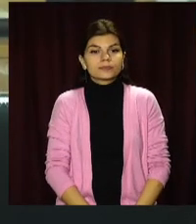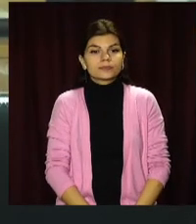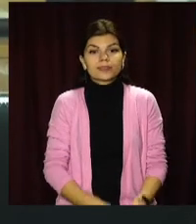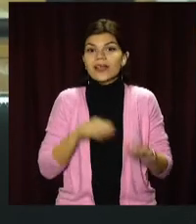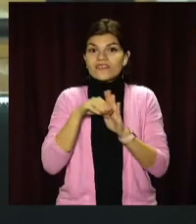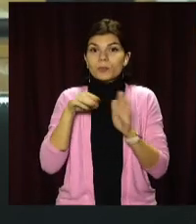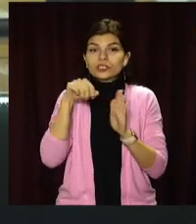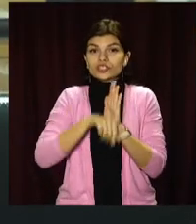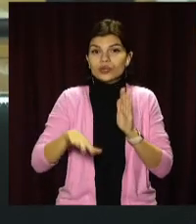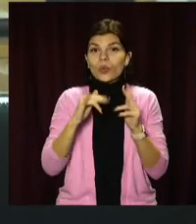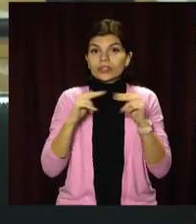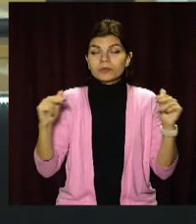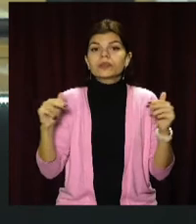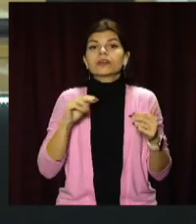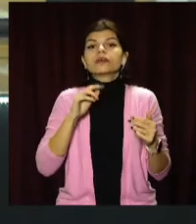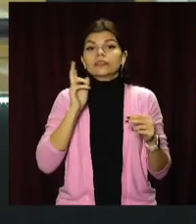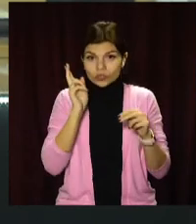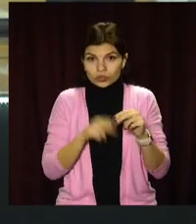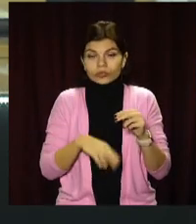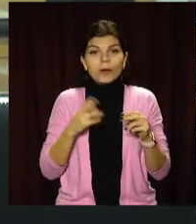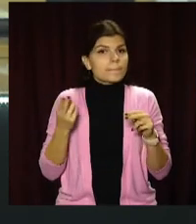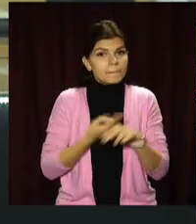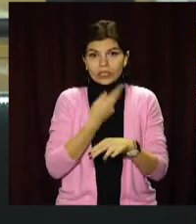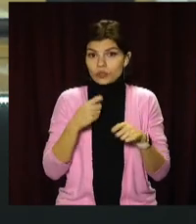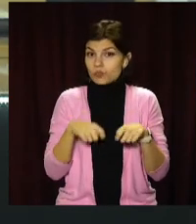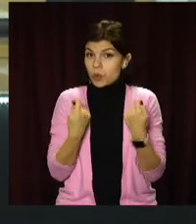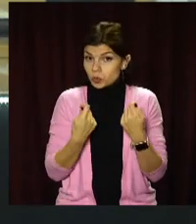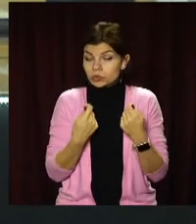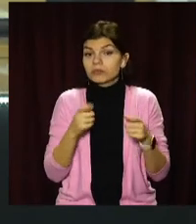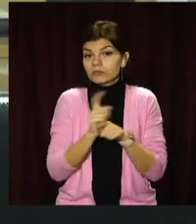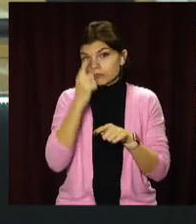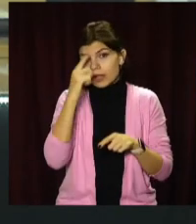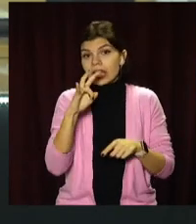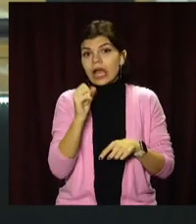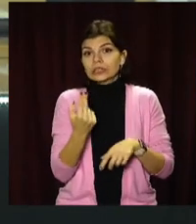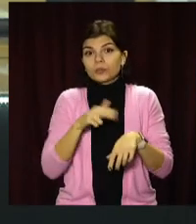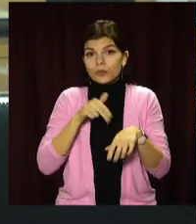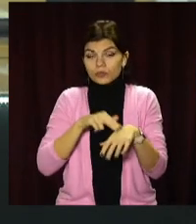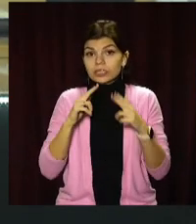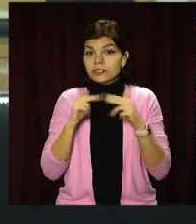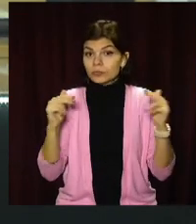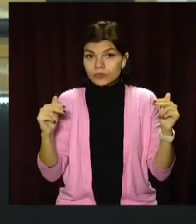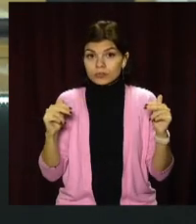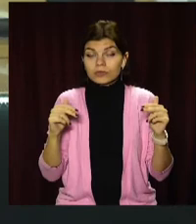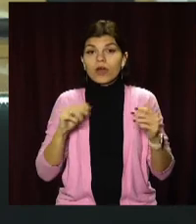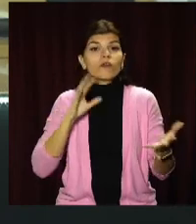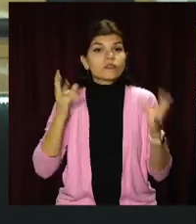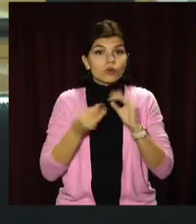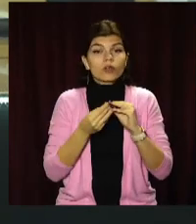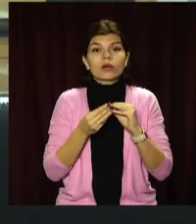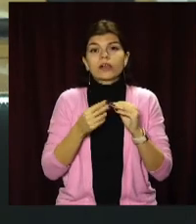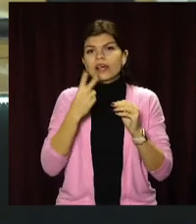Виборчі дільниці у Дніпрі завершили свою роботу без порушень. Про це повідомили у Нацполіції Дніпропетровщини. Загалом